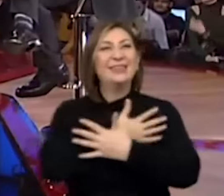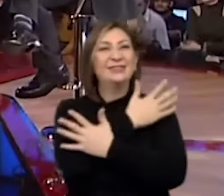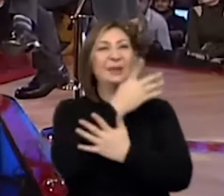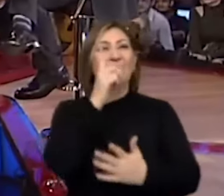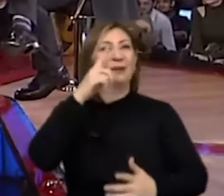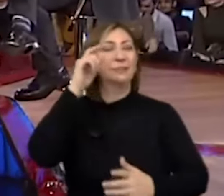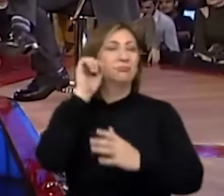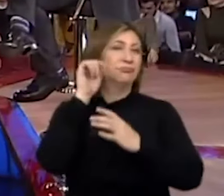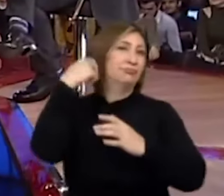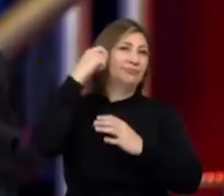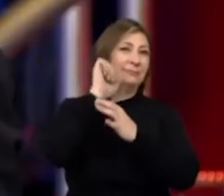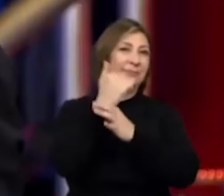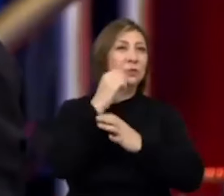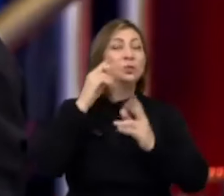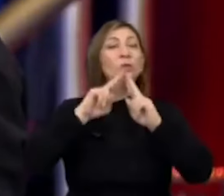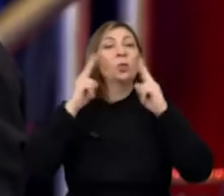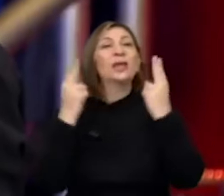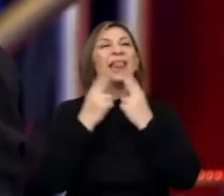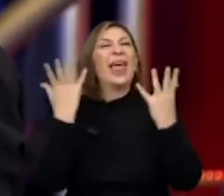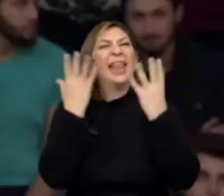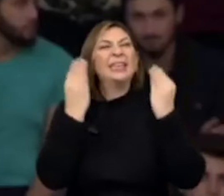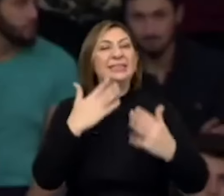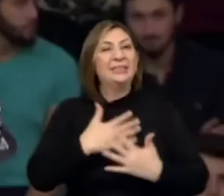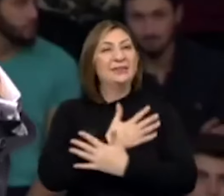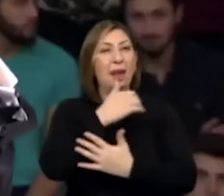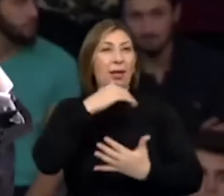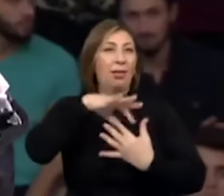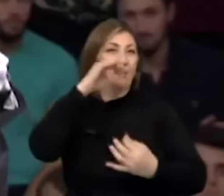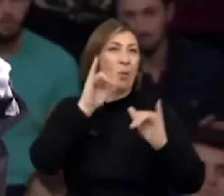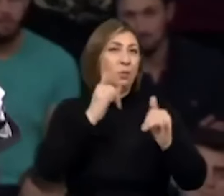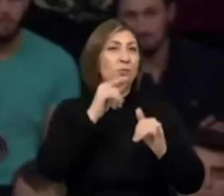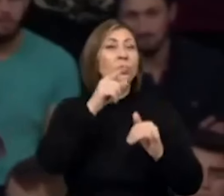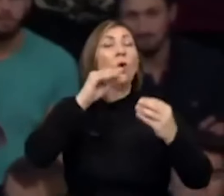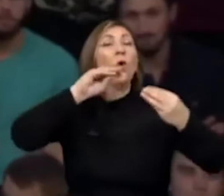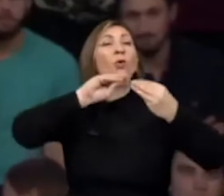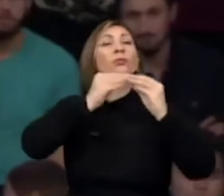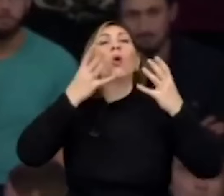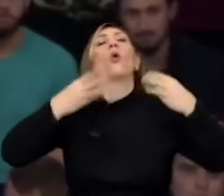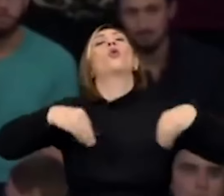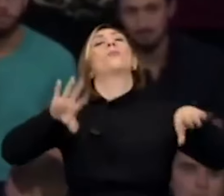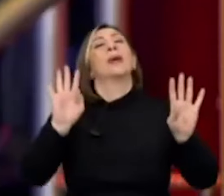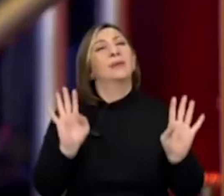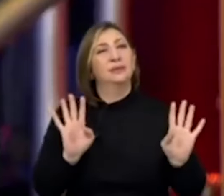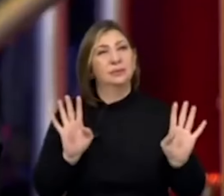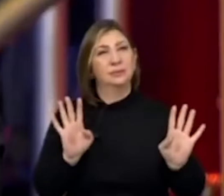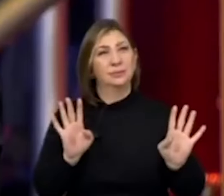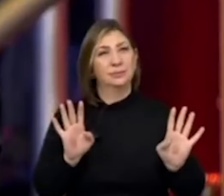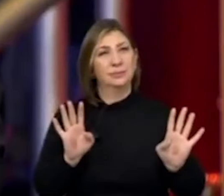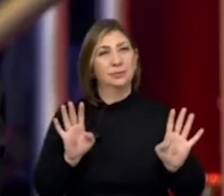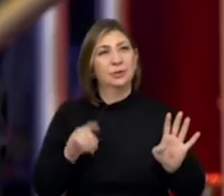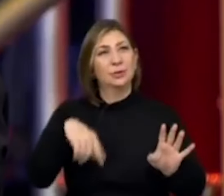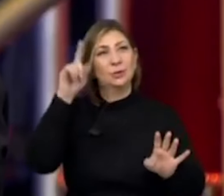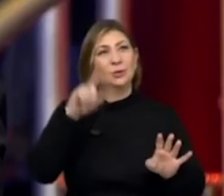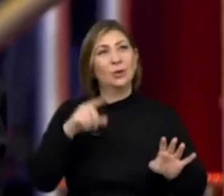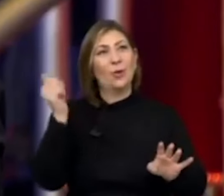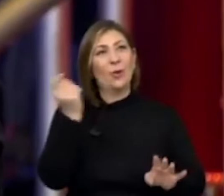bir aktör. Yani dünyanın en iyi sevişen aktörü diye. Yani bu öpüşme sahneleri olmayabilir. Bir de